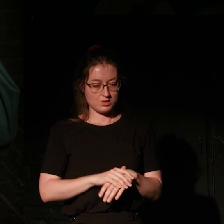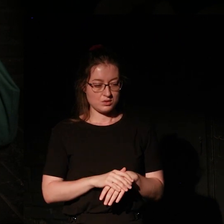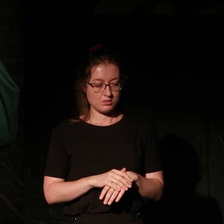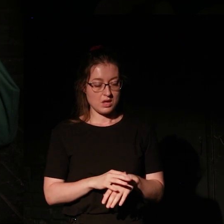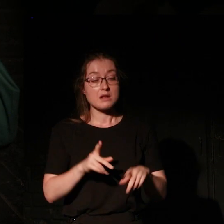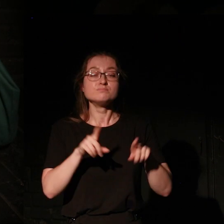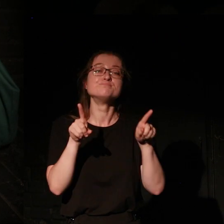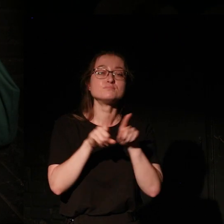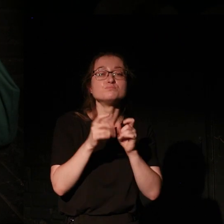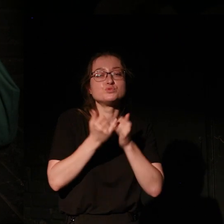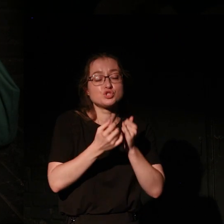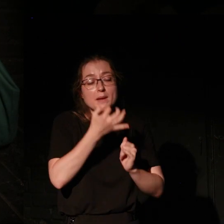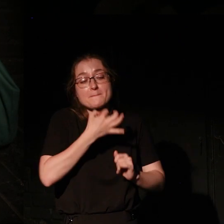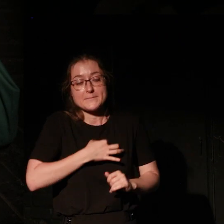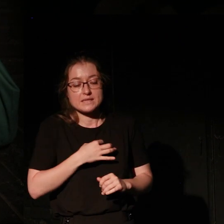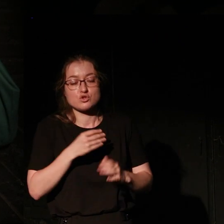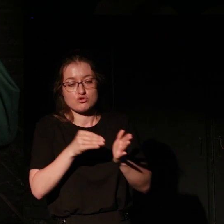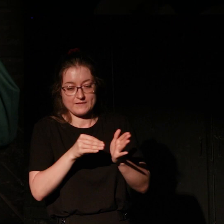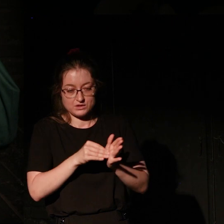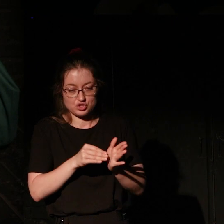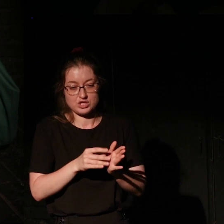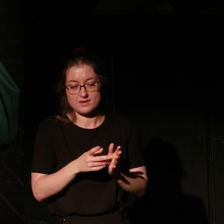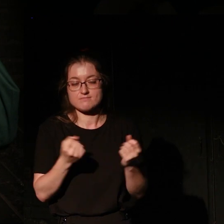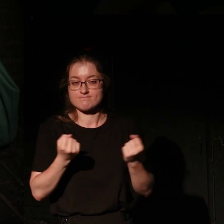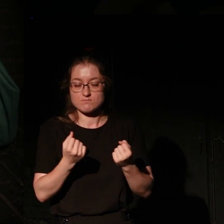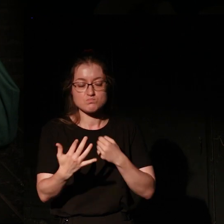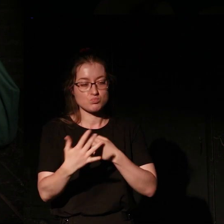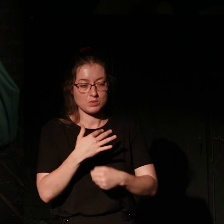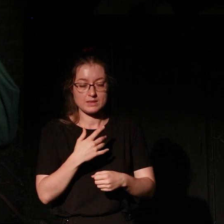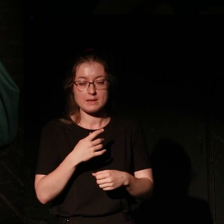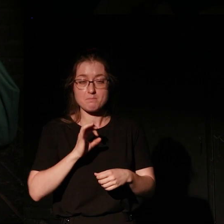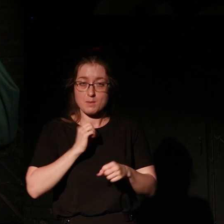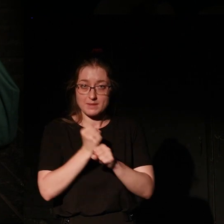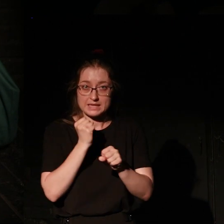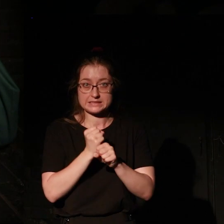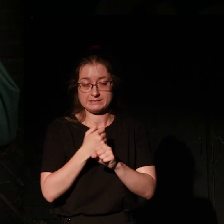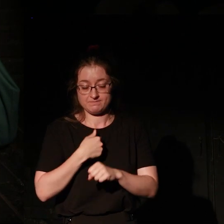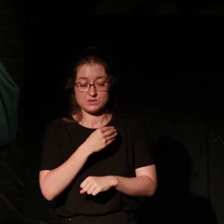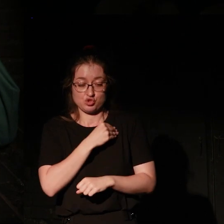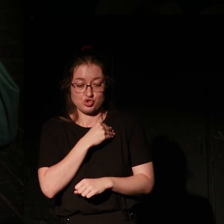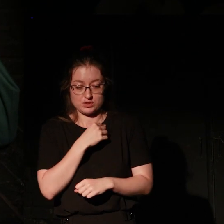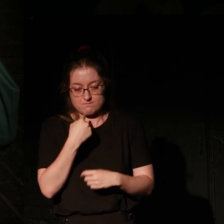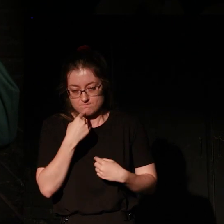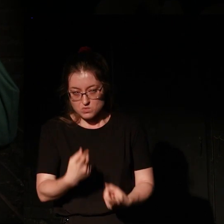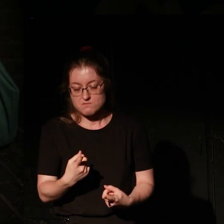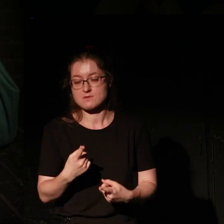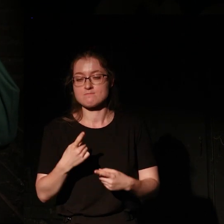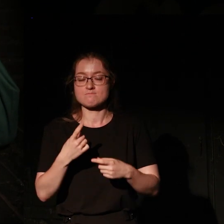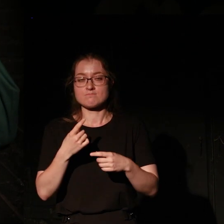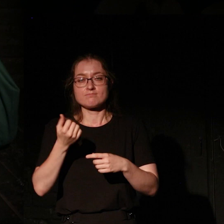też z moją pracą. Powiem szczerze, że od paru lat zajmuję się egzegezą